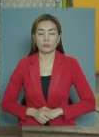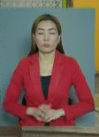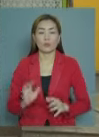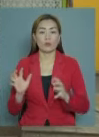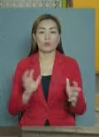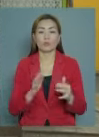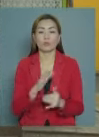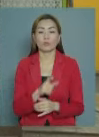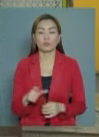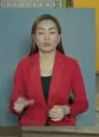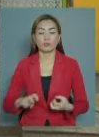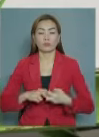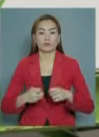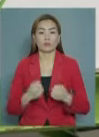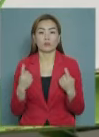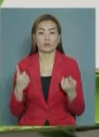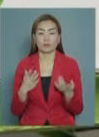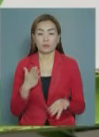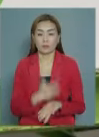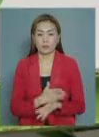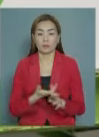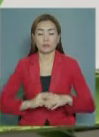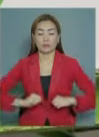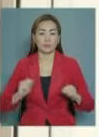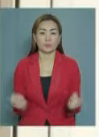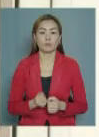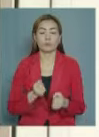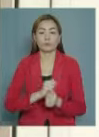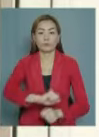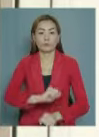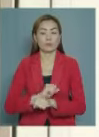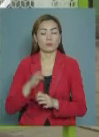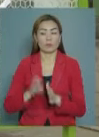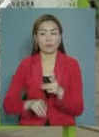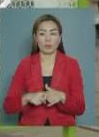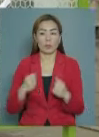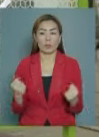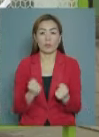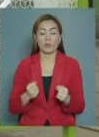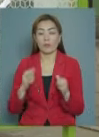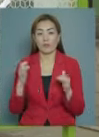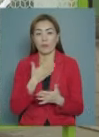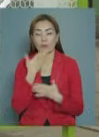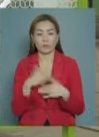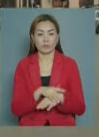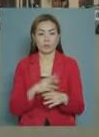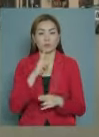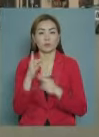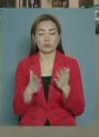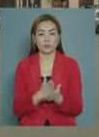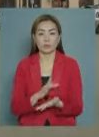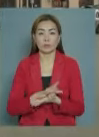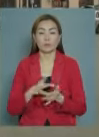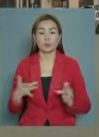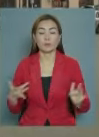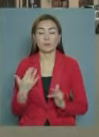Қоғамдық көлік жүрі тұрғындардың басты проблемасын айналды. Күн суытқанда не аялдамадан, не автобустан жылу көрмеген халық наразы.